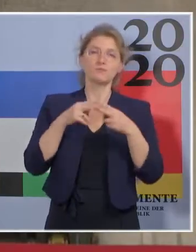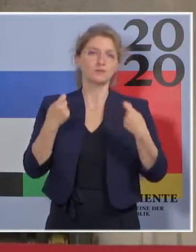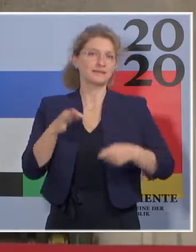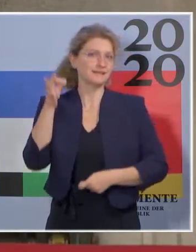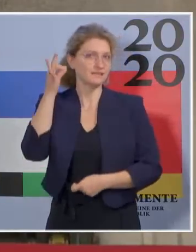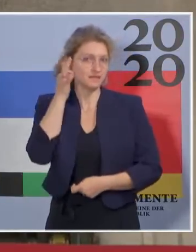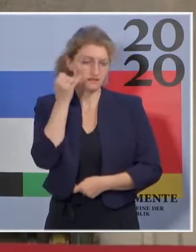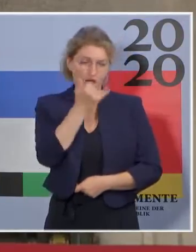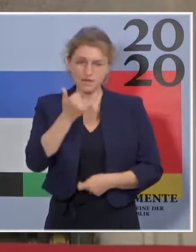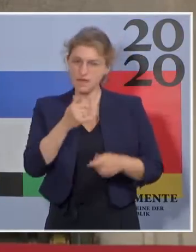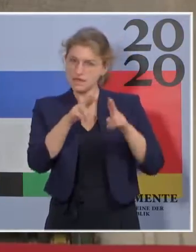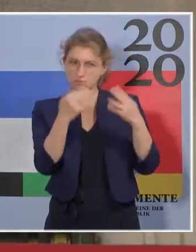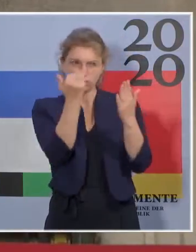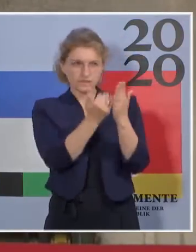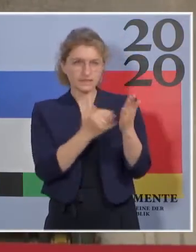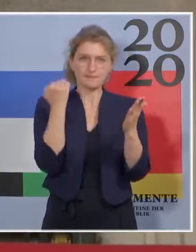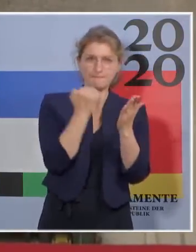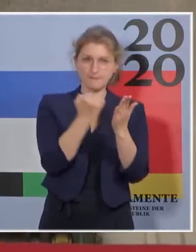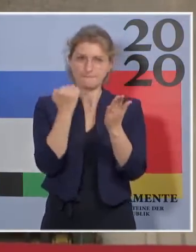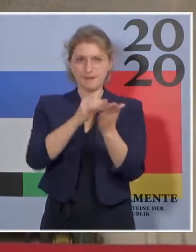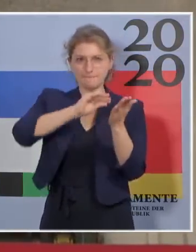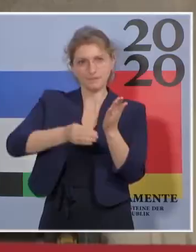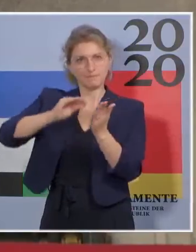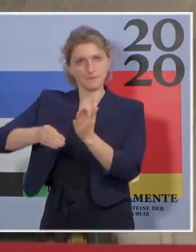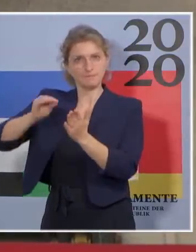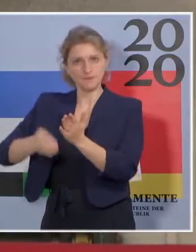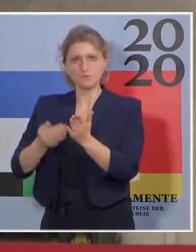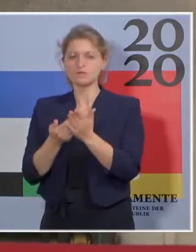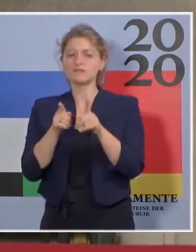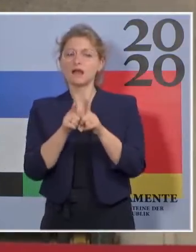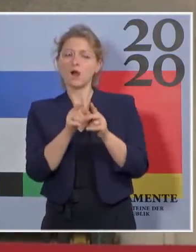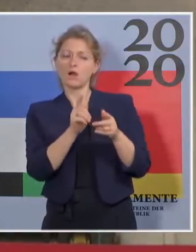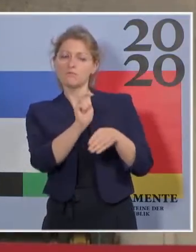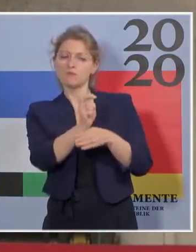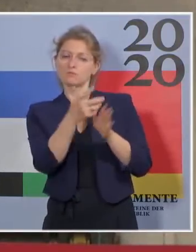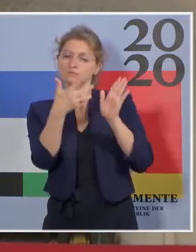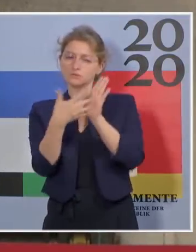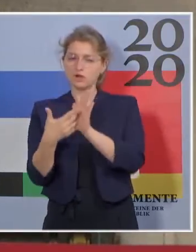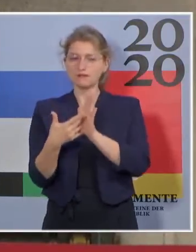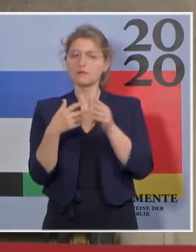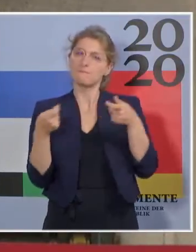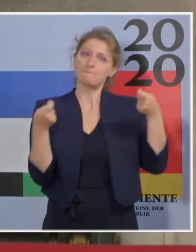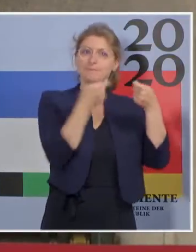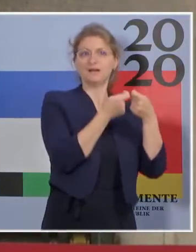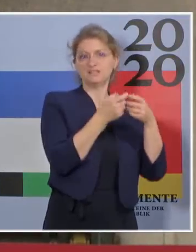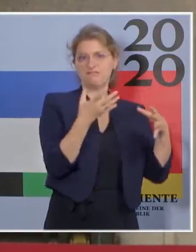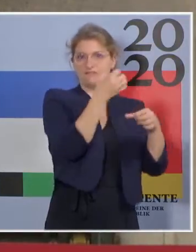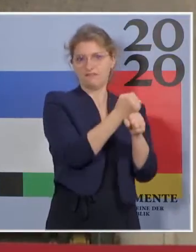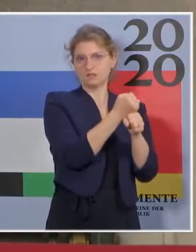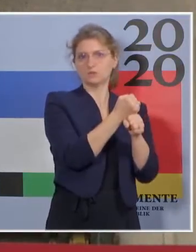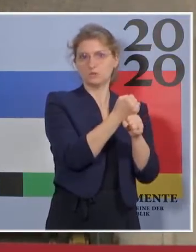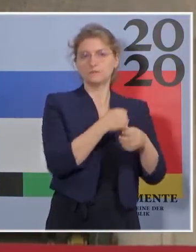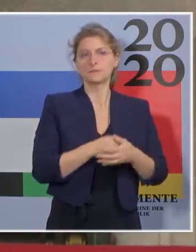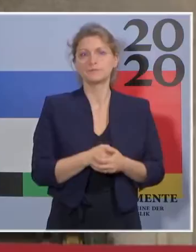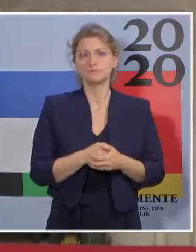beurkundet jedes Bundesgesetz und wacht damit über ihr verfassungsgemäßes Zustandekommen. Natürlich sind